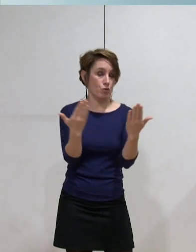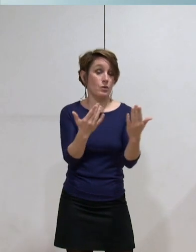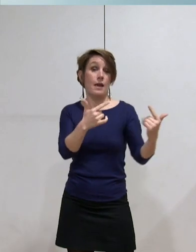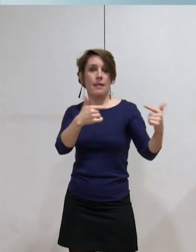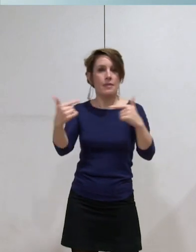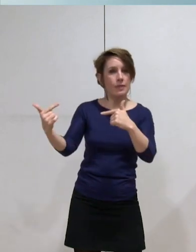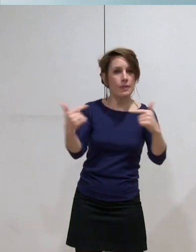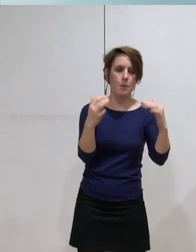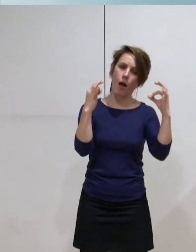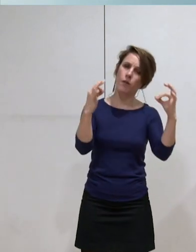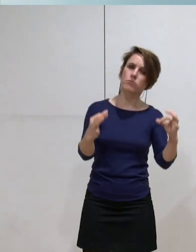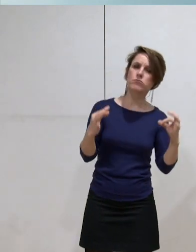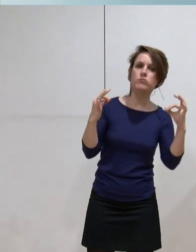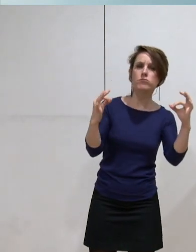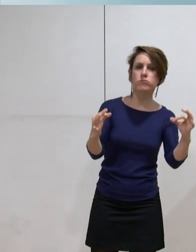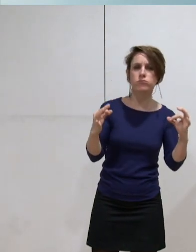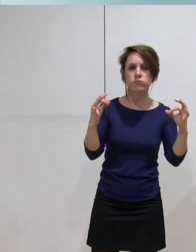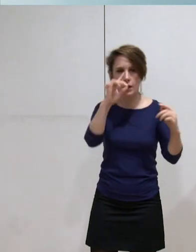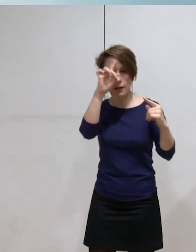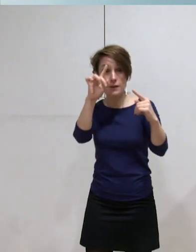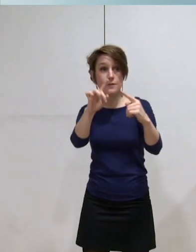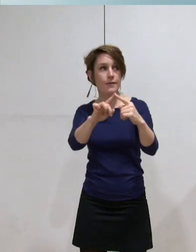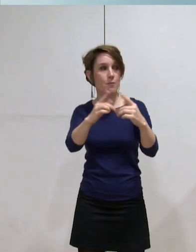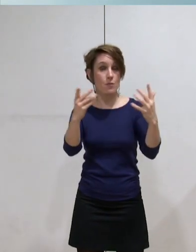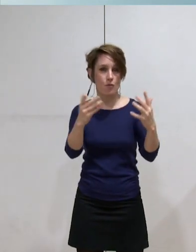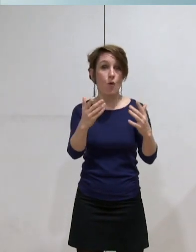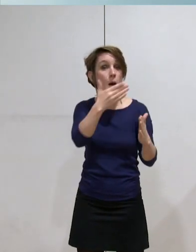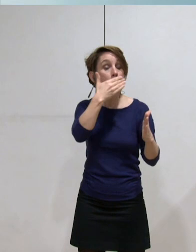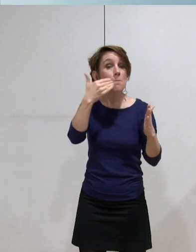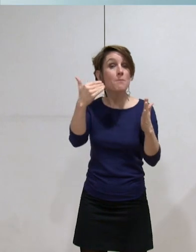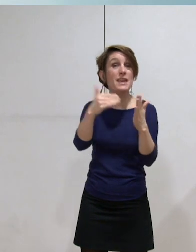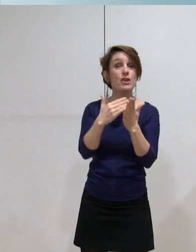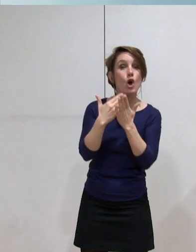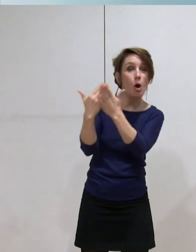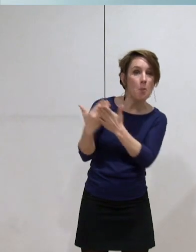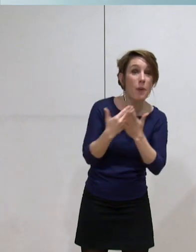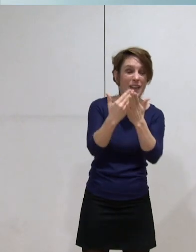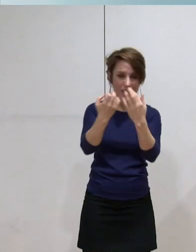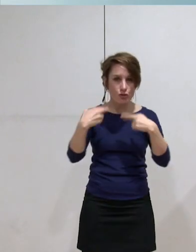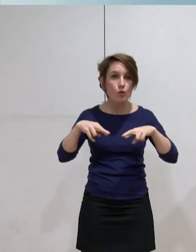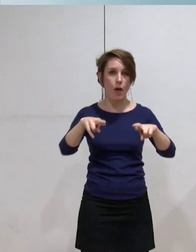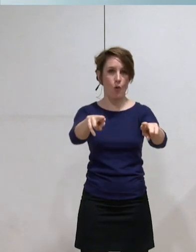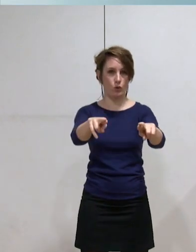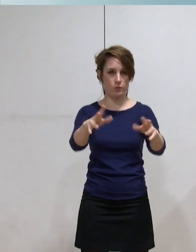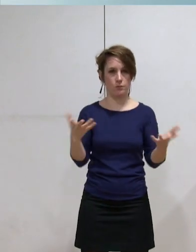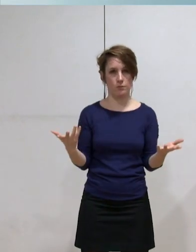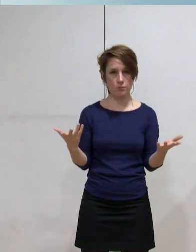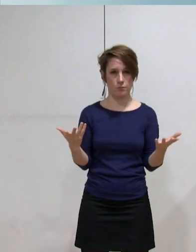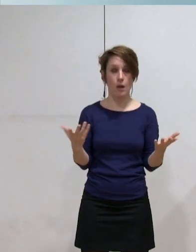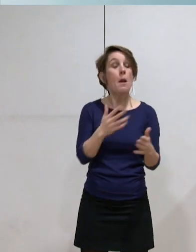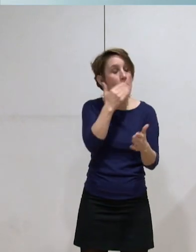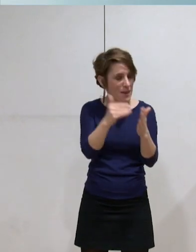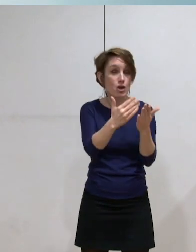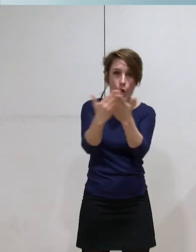raisonnable sur un meilleur partage de la voirie un meilleur partage de la voirie